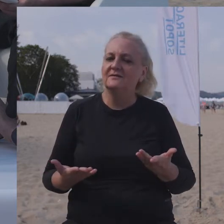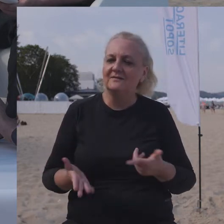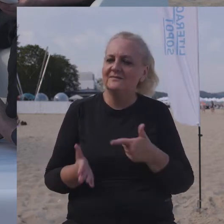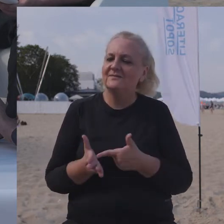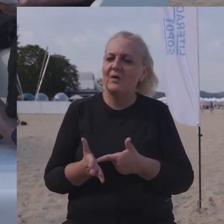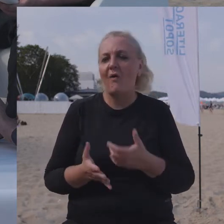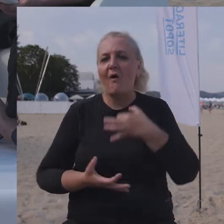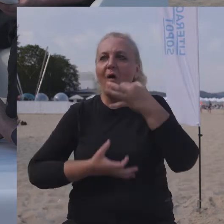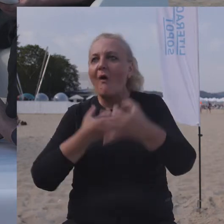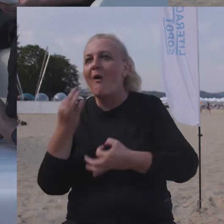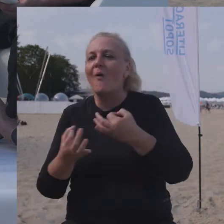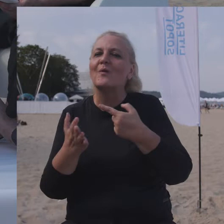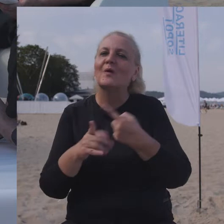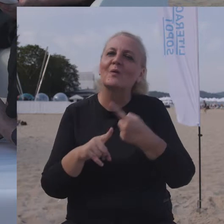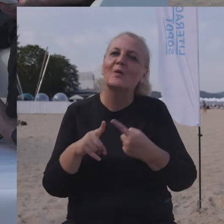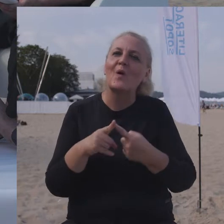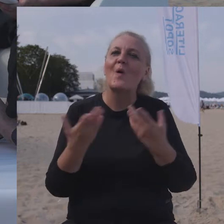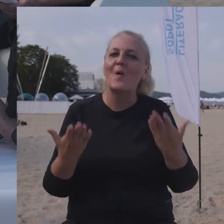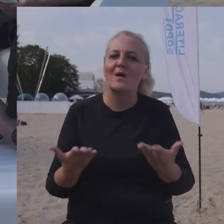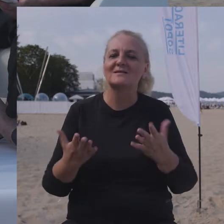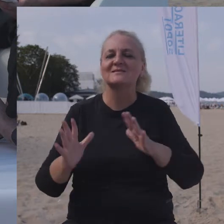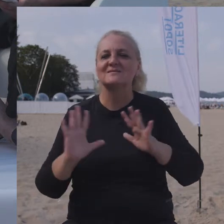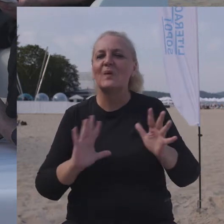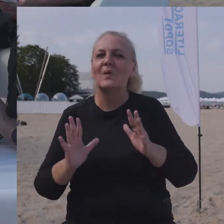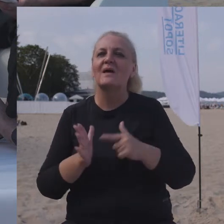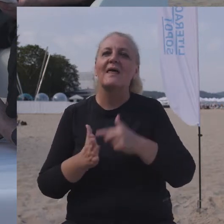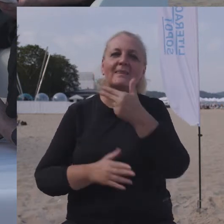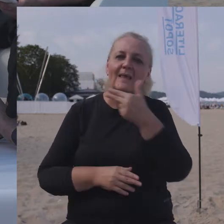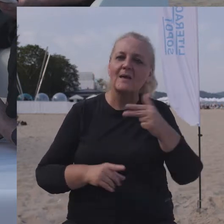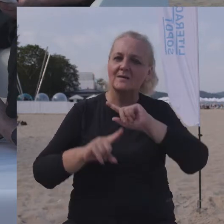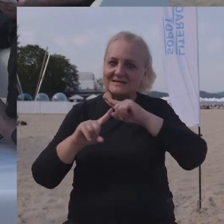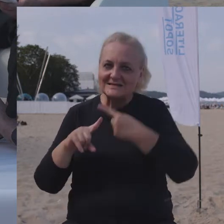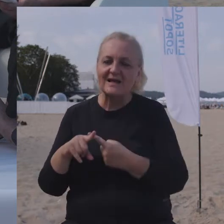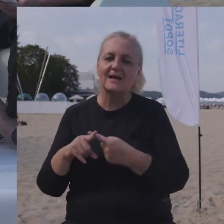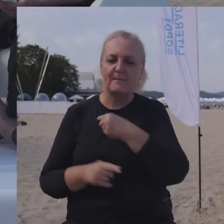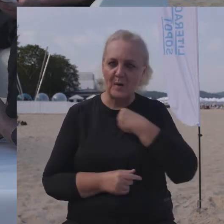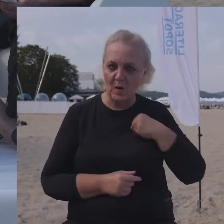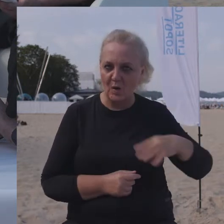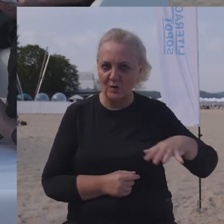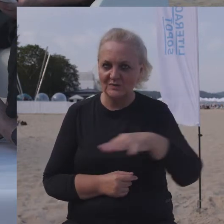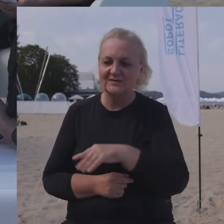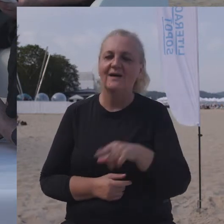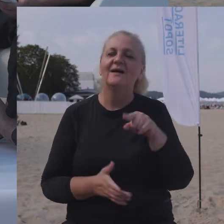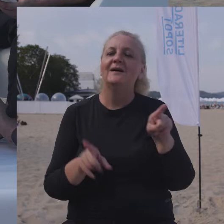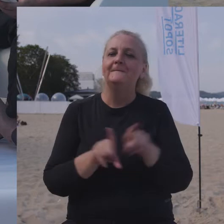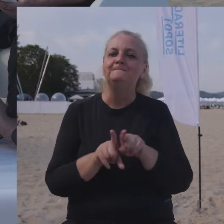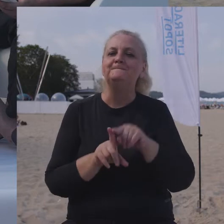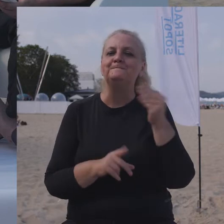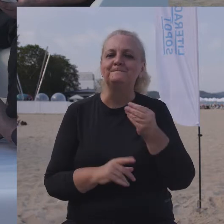jakimś rodzajem opowieści o też podejściu do kwestii seksualności w Polsce i do tego, że